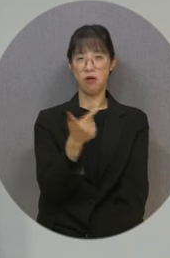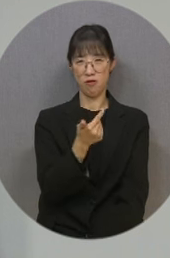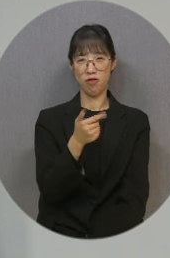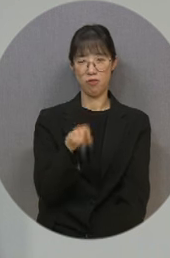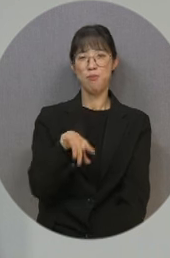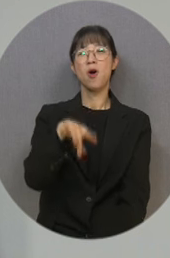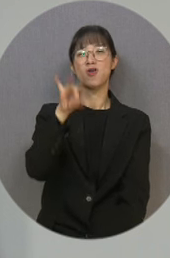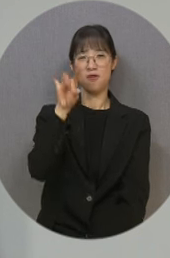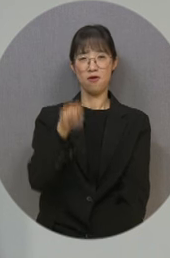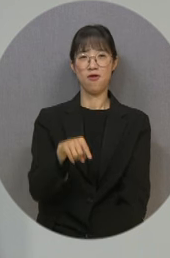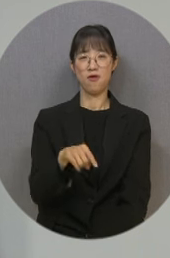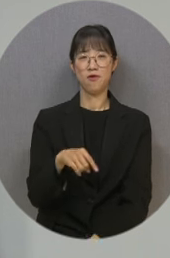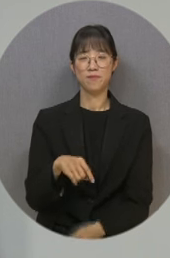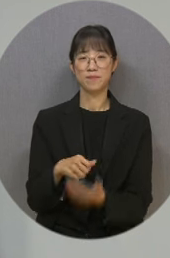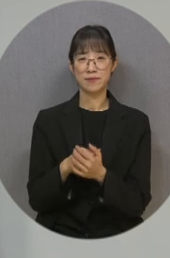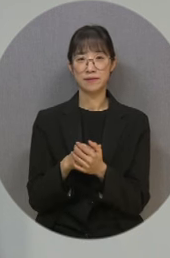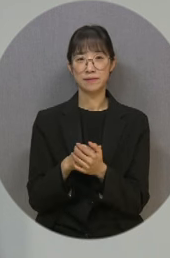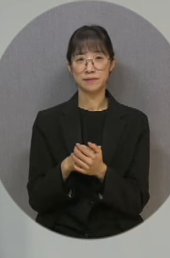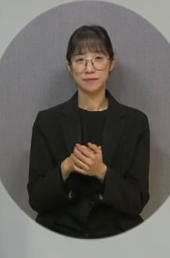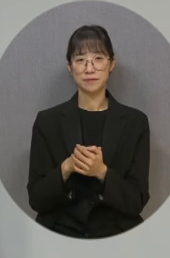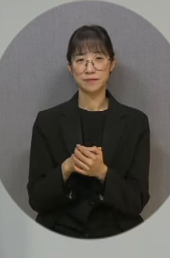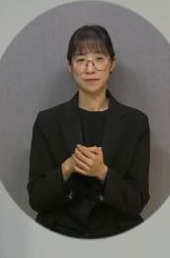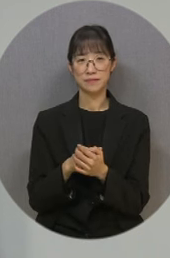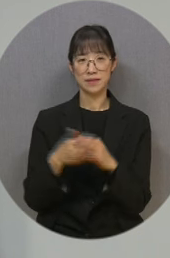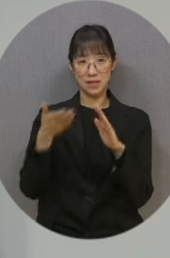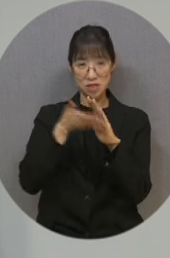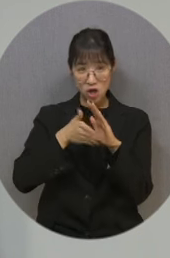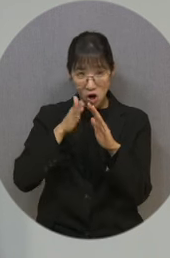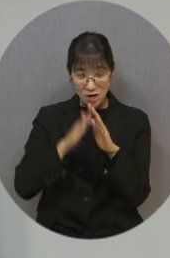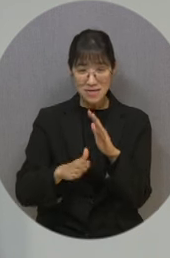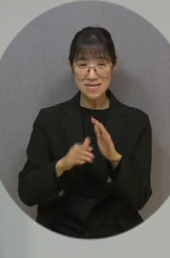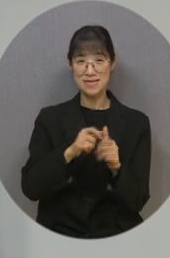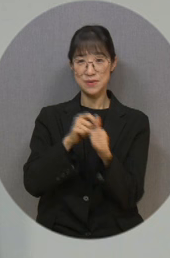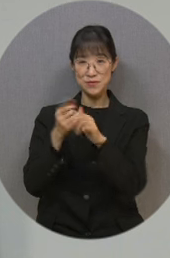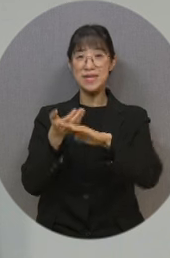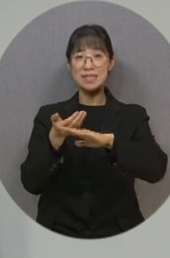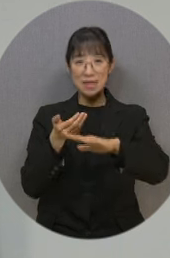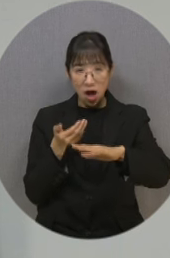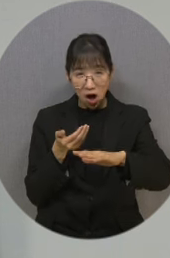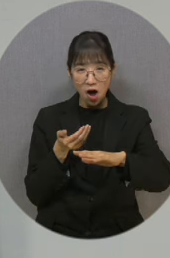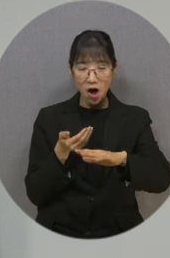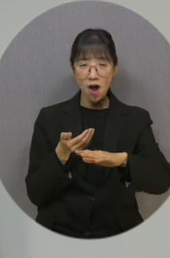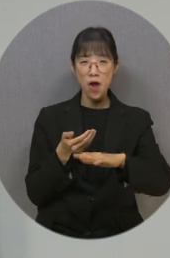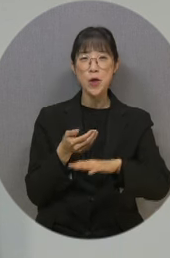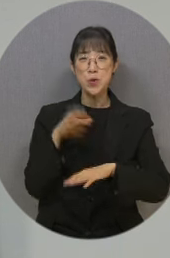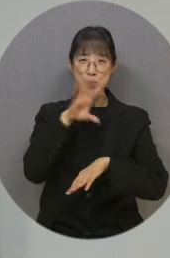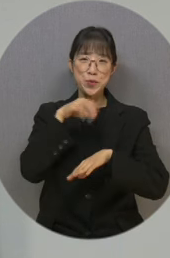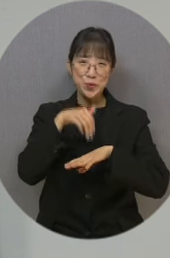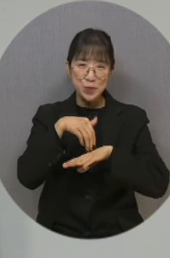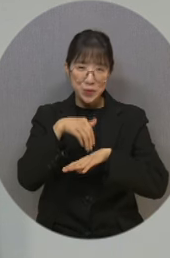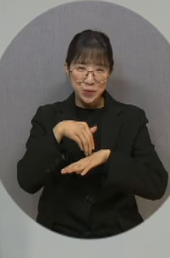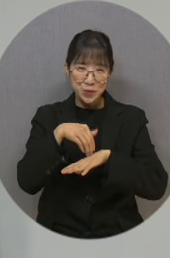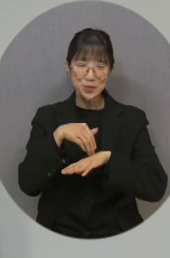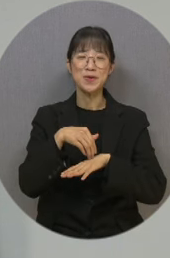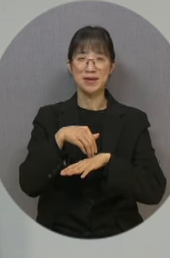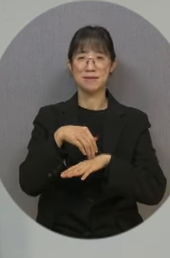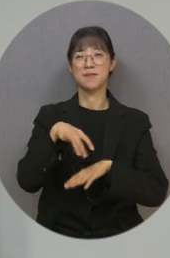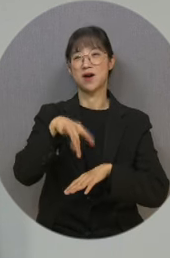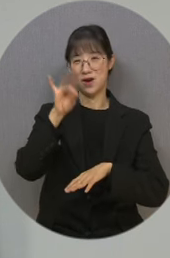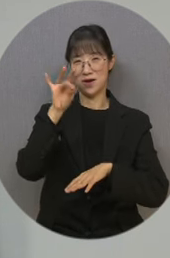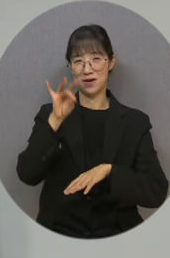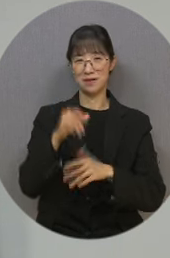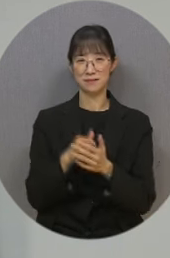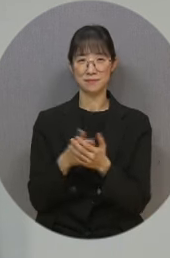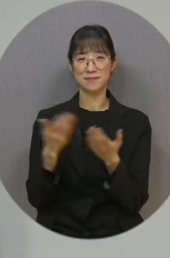생활을 좀 해서 어 정식 직원으로 채용되기 전에 인턴 생활을 좀 하게 하는 겁니다 그래서